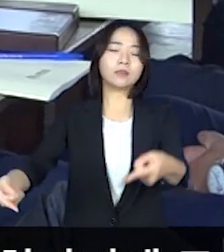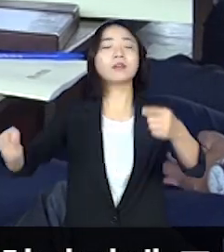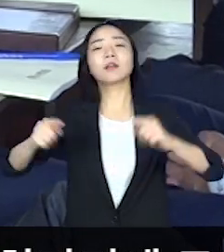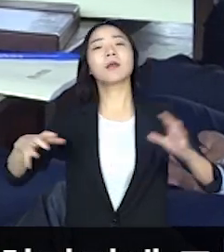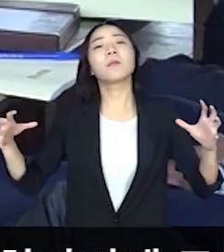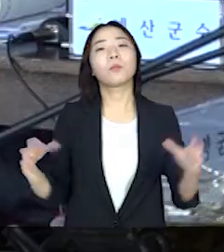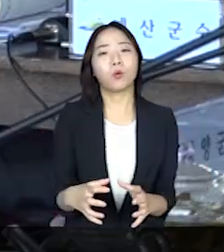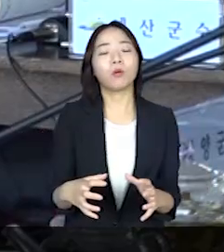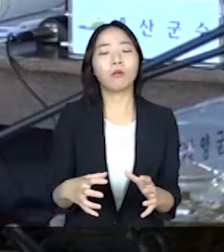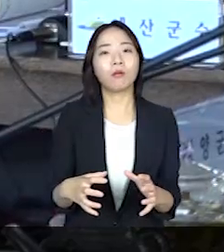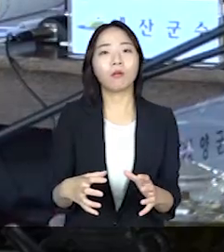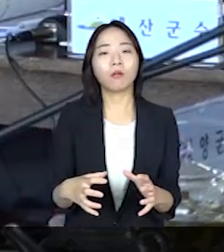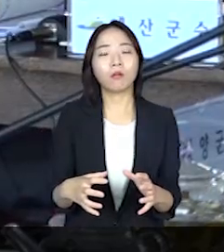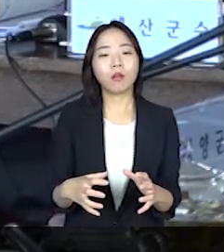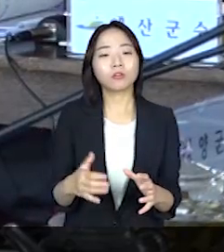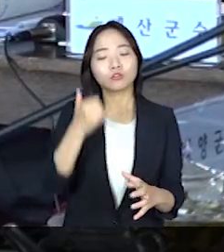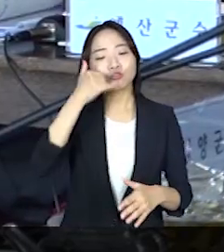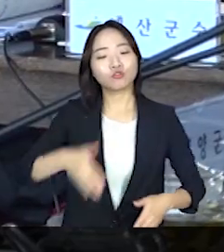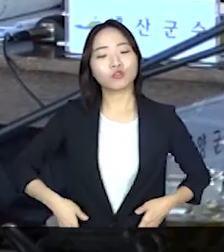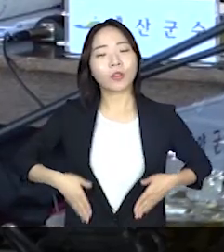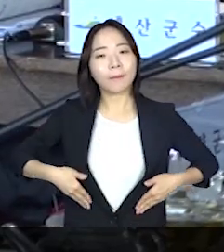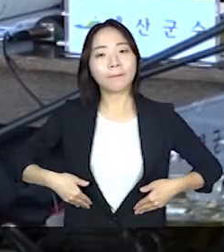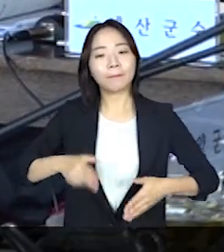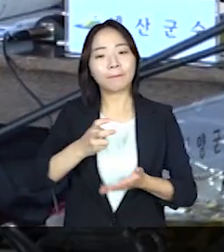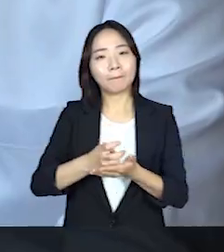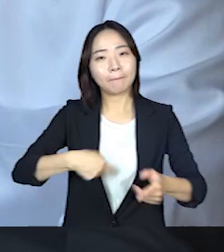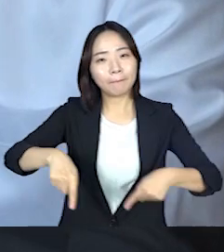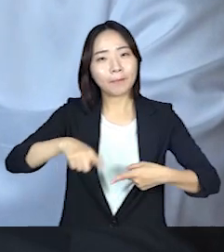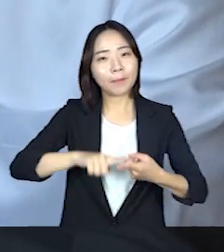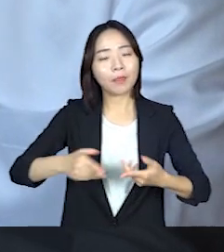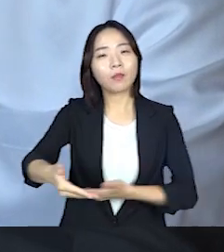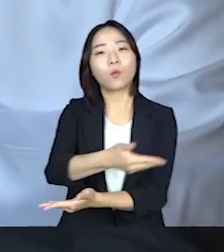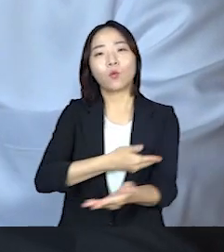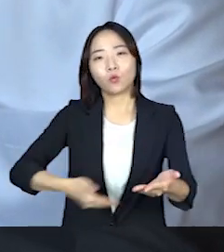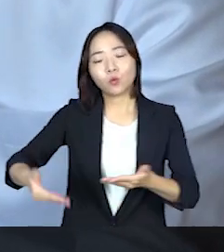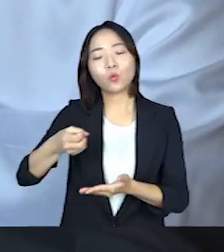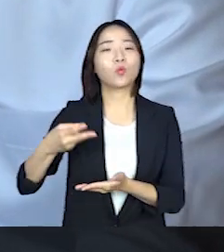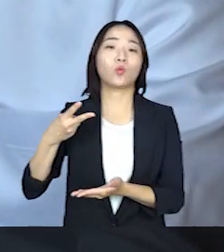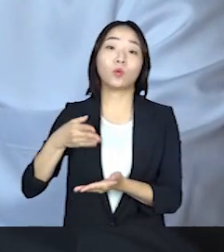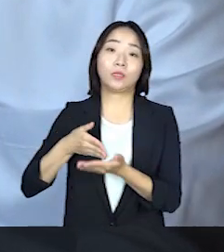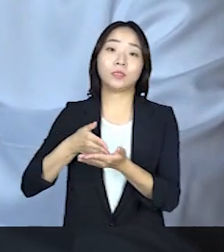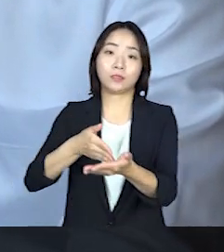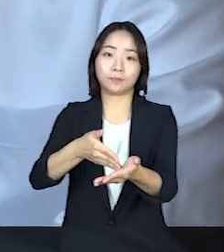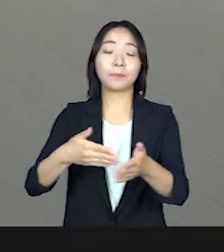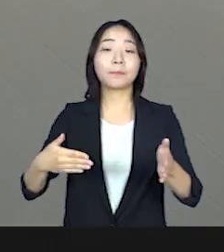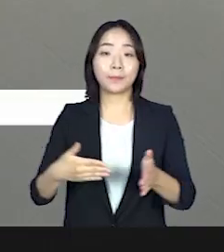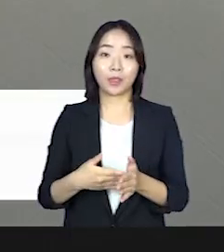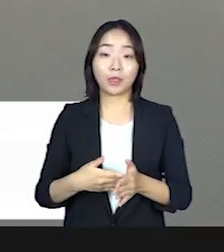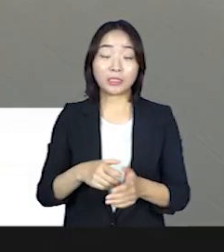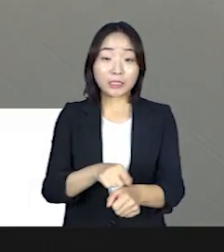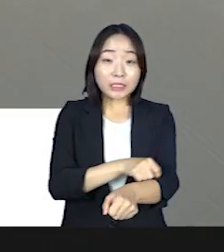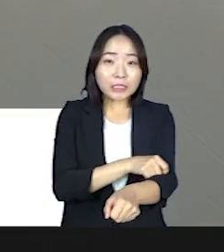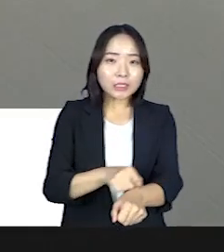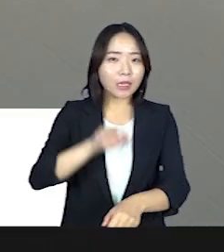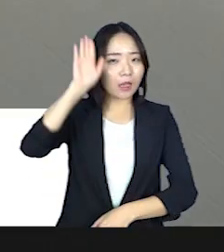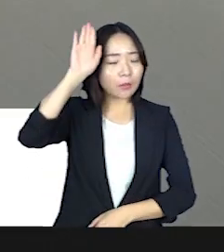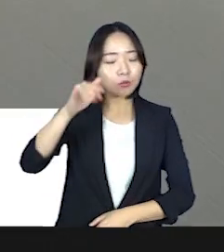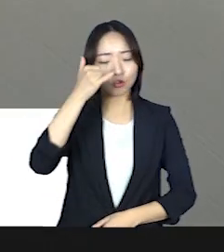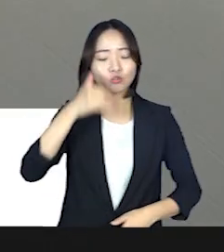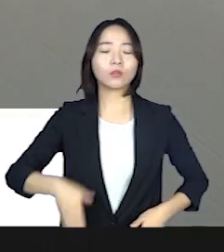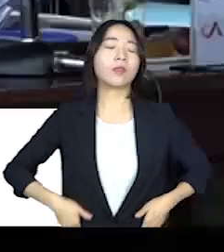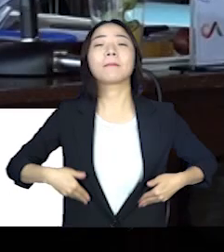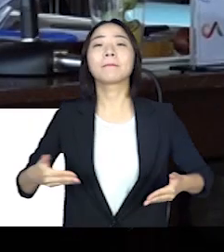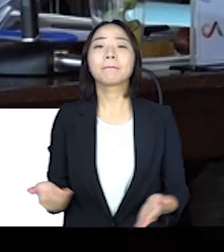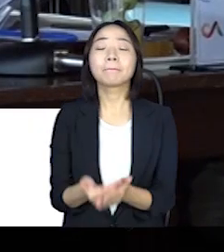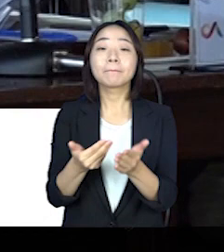한자리에 모여 충남 지역 현안에 대한 공유와 의견 수렴의 시간 등으로 진행됐습니다. 특히 이번 회의에서는